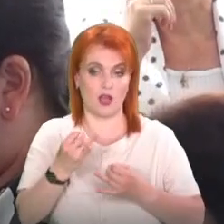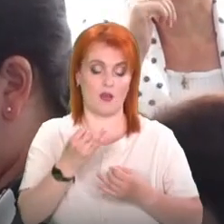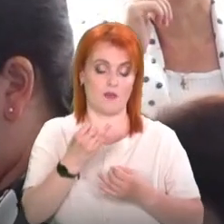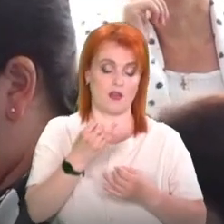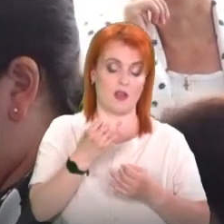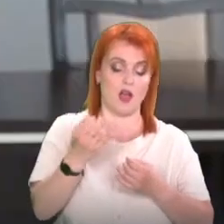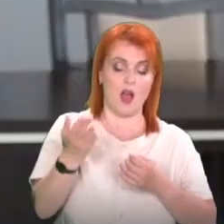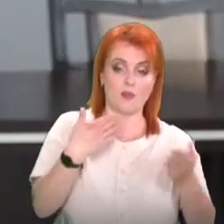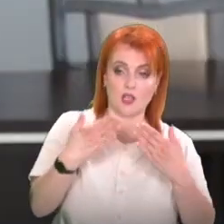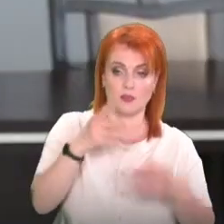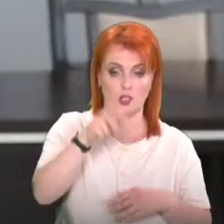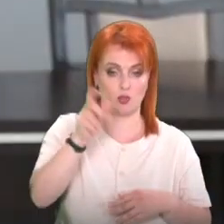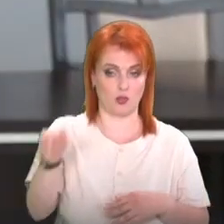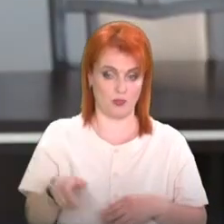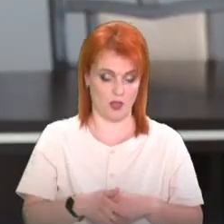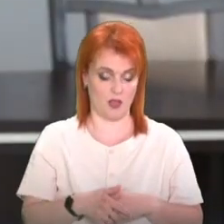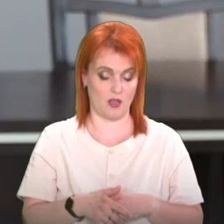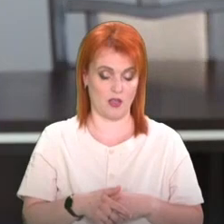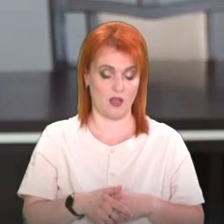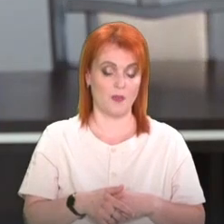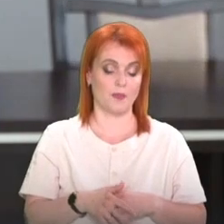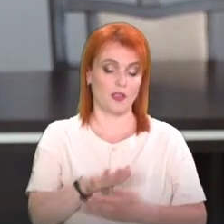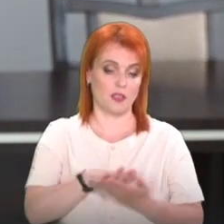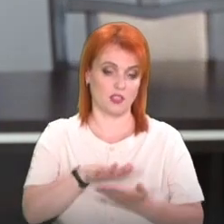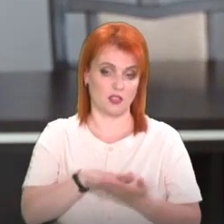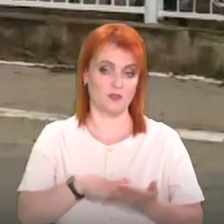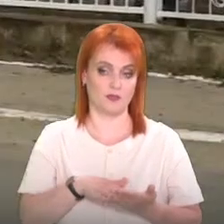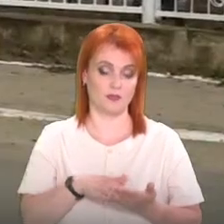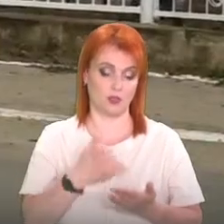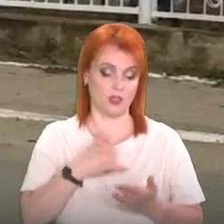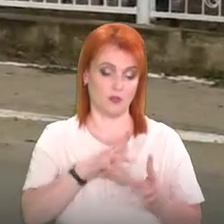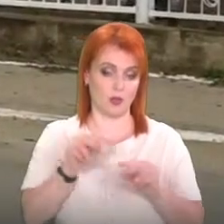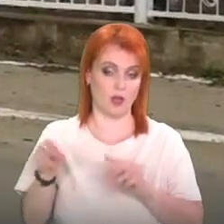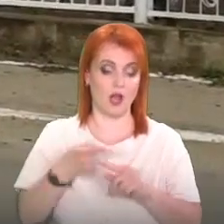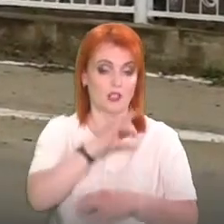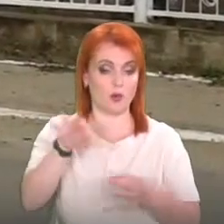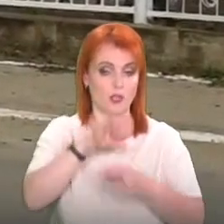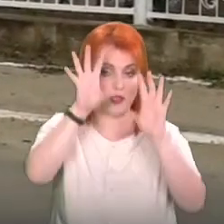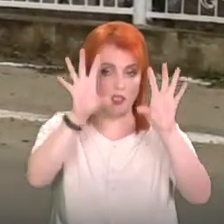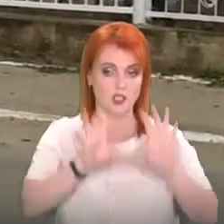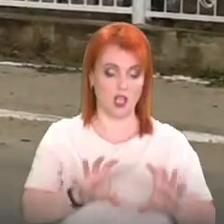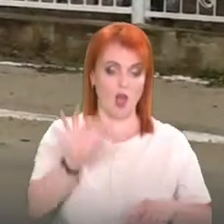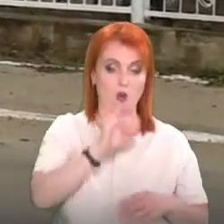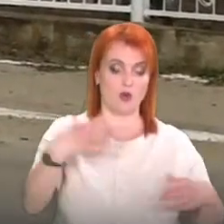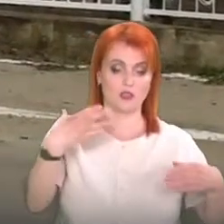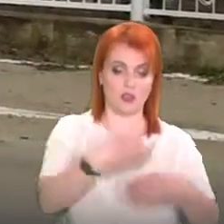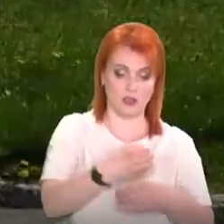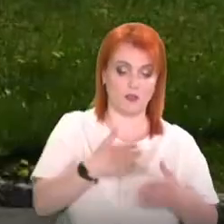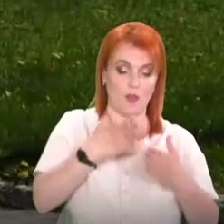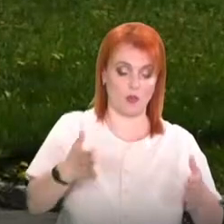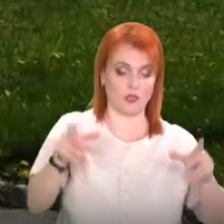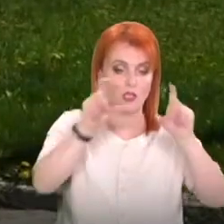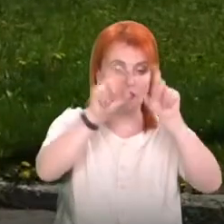primarii, deci o să putem să mergem, într-adevăr, în direcția succesului. Proiectul de lege cu privire la amalgamarea voluntară a